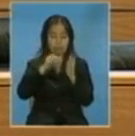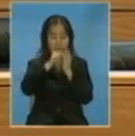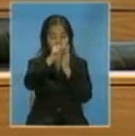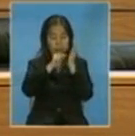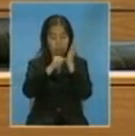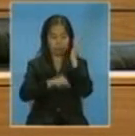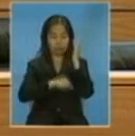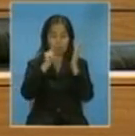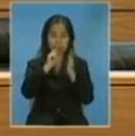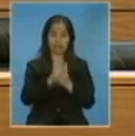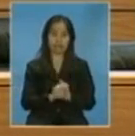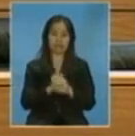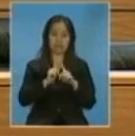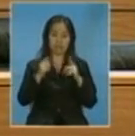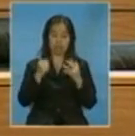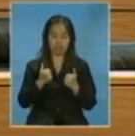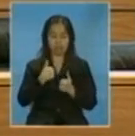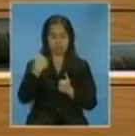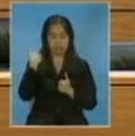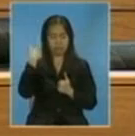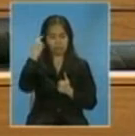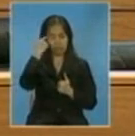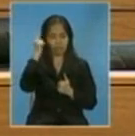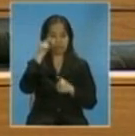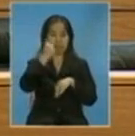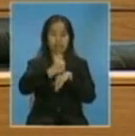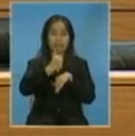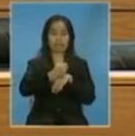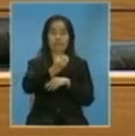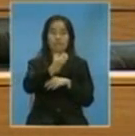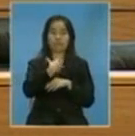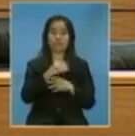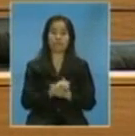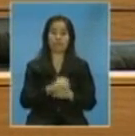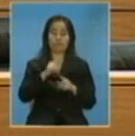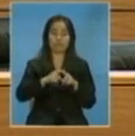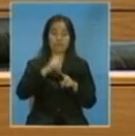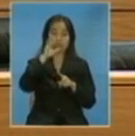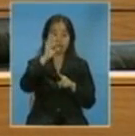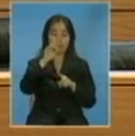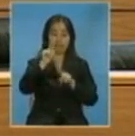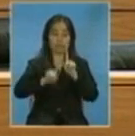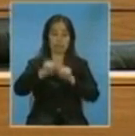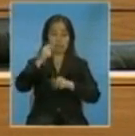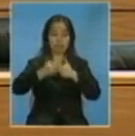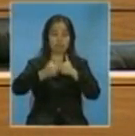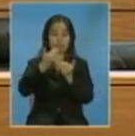ท่าฮะแต่ที่ติดใจเมื่อสักครู่ครับตอนที่ท่านรัฐมนตรีบอกว่าเดือนกันยายนจะประมูลรถกันแล้ว